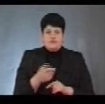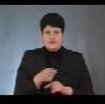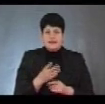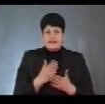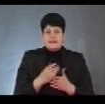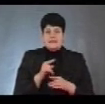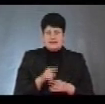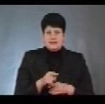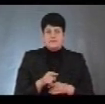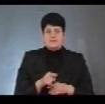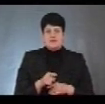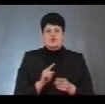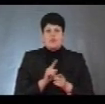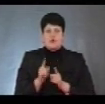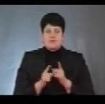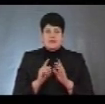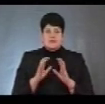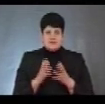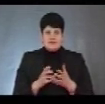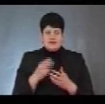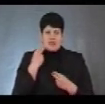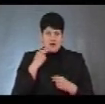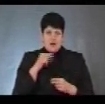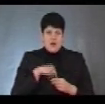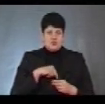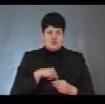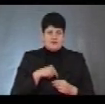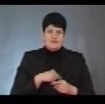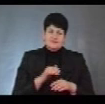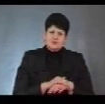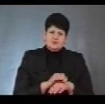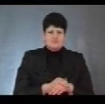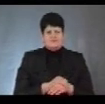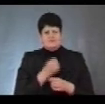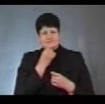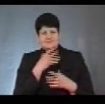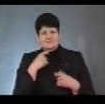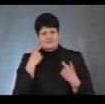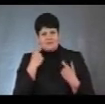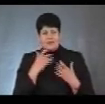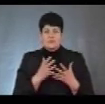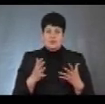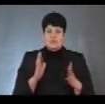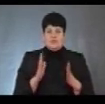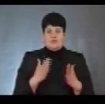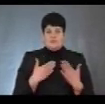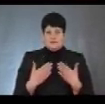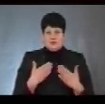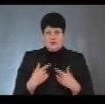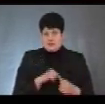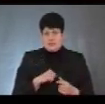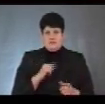щоб змінити світ наш на краще. Вони є дуже добрими, позитивними, і якщо ми більше будемо мати справи з такими людьми, ми самі